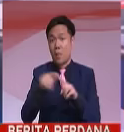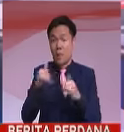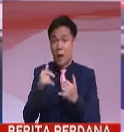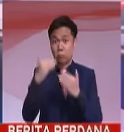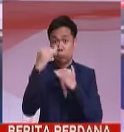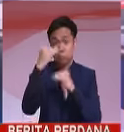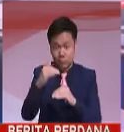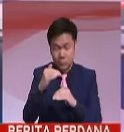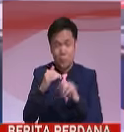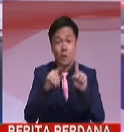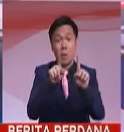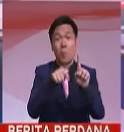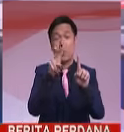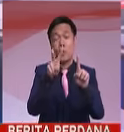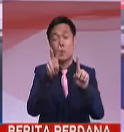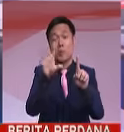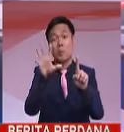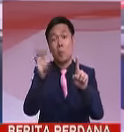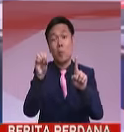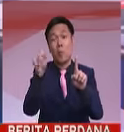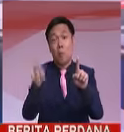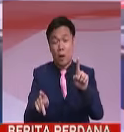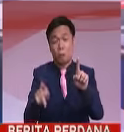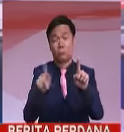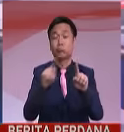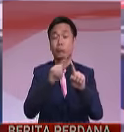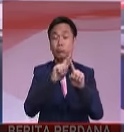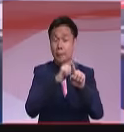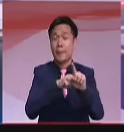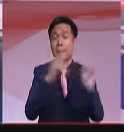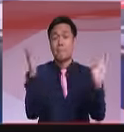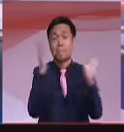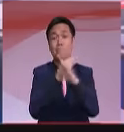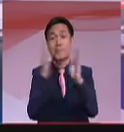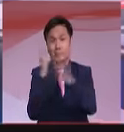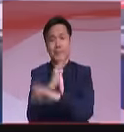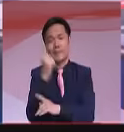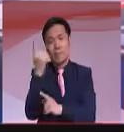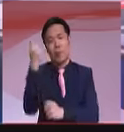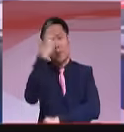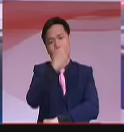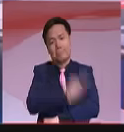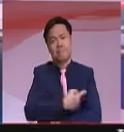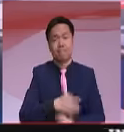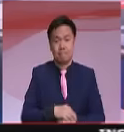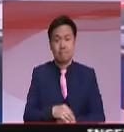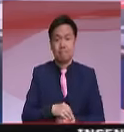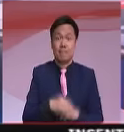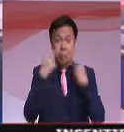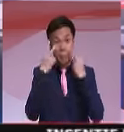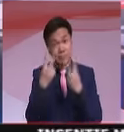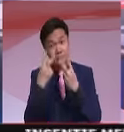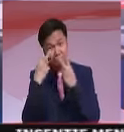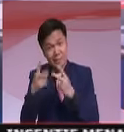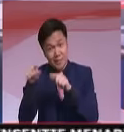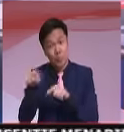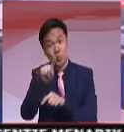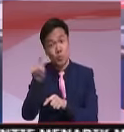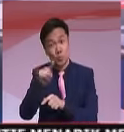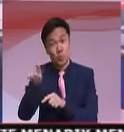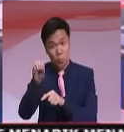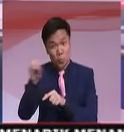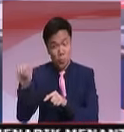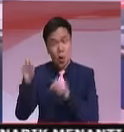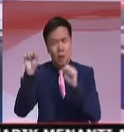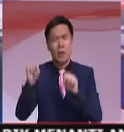kepada 1250 orang secara berperingkat dalam tempo sehari dengan jumlah pengunjung yang terhadap suhu